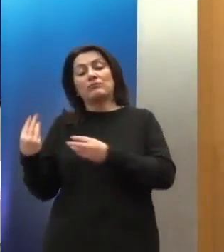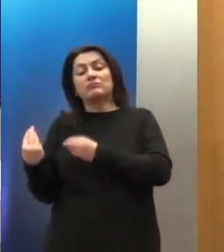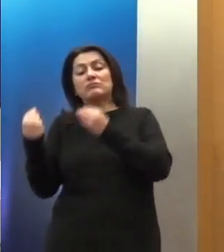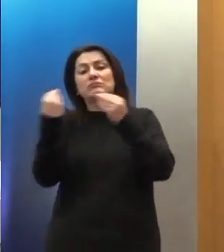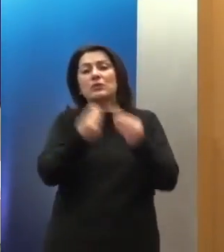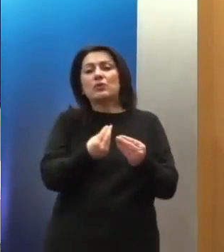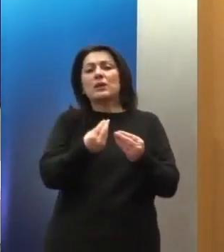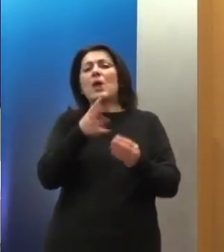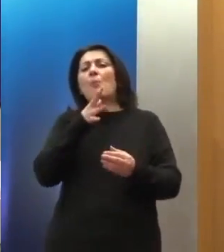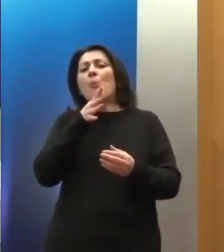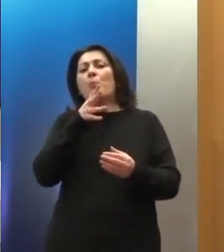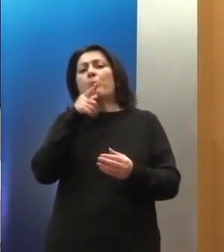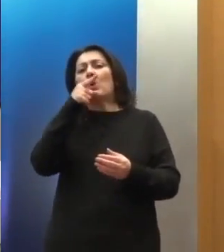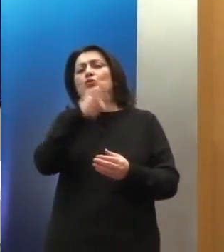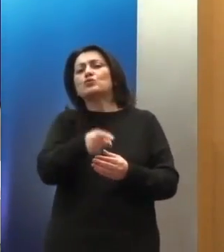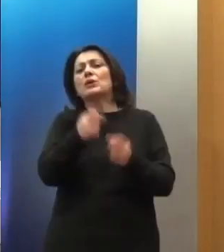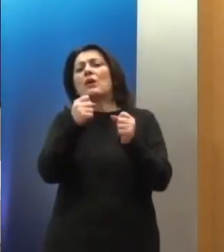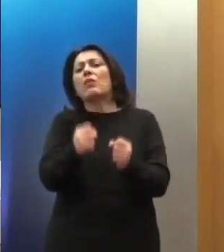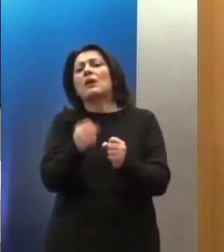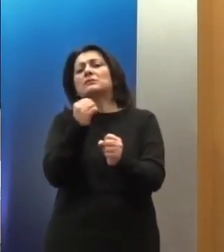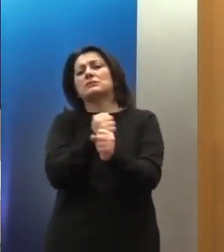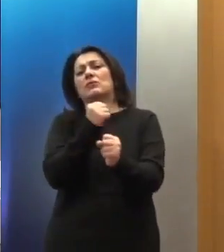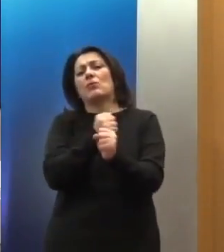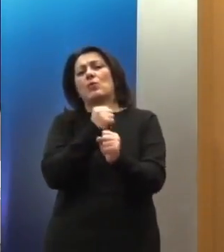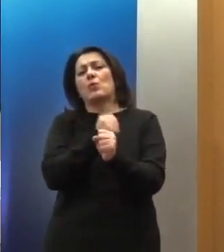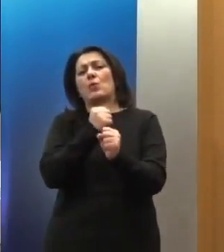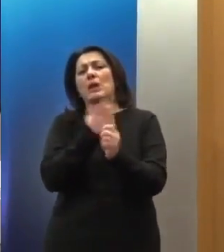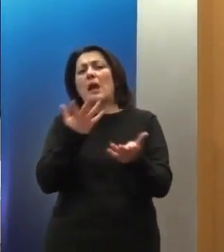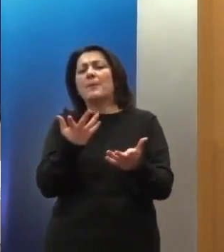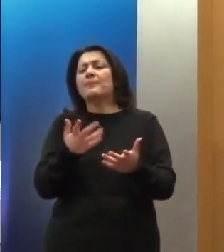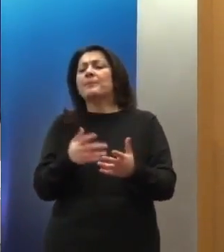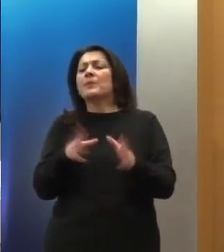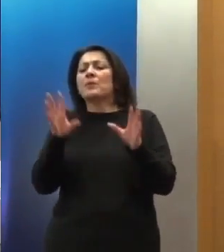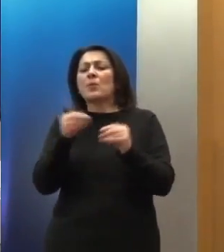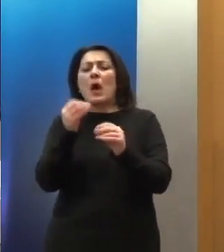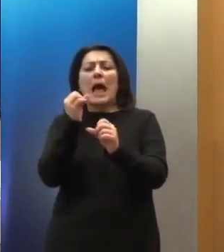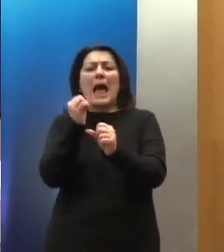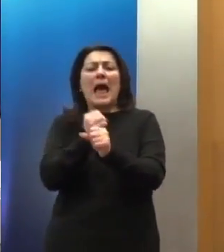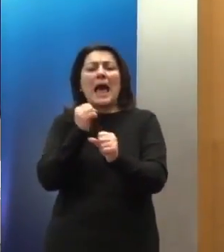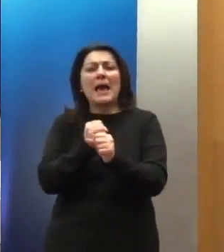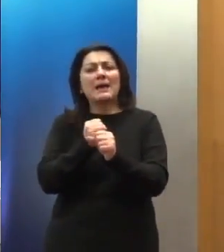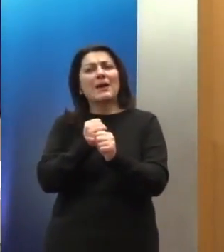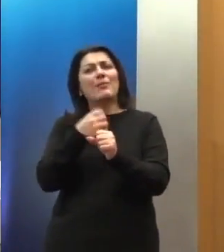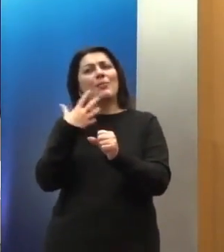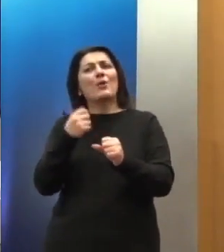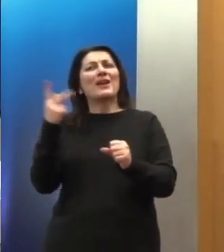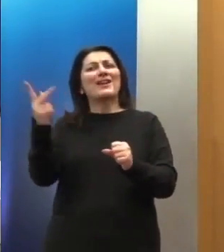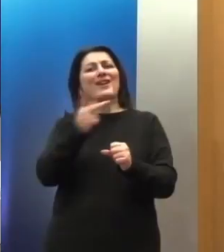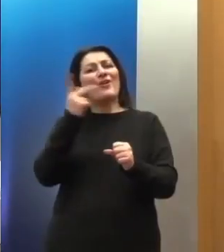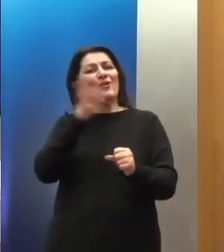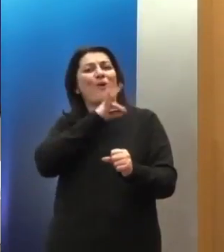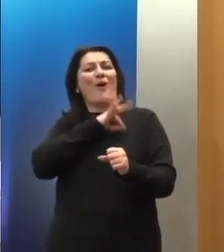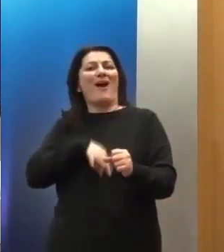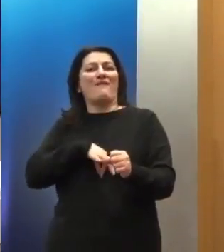μία προσωρινή θέση εργασίας σε έργα τα οποία έχουν κοινοφέλεια για την τοπική κοινωνία.